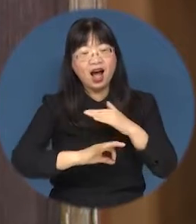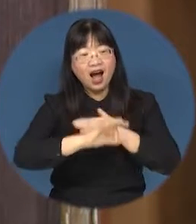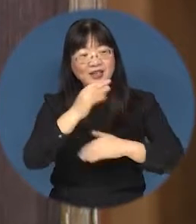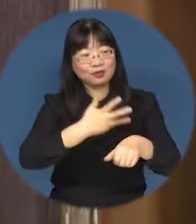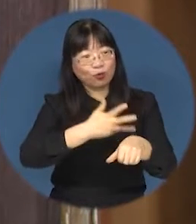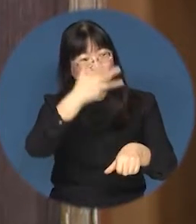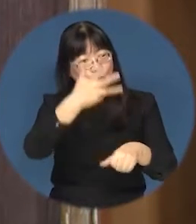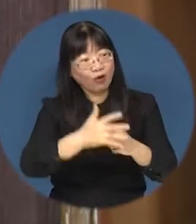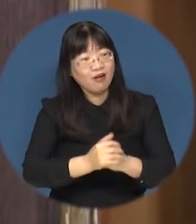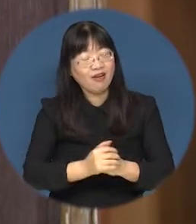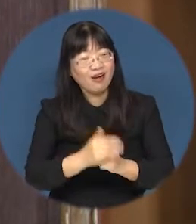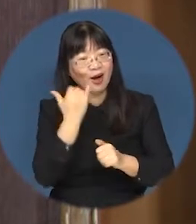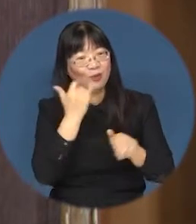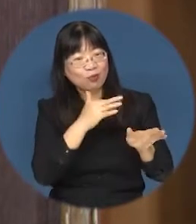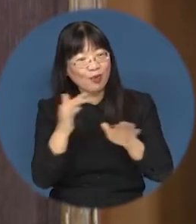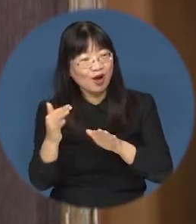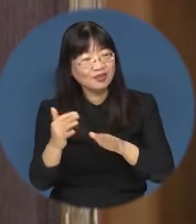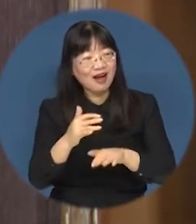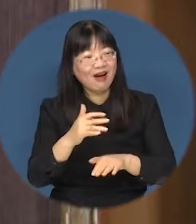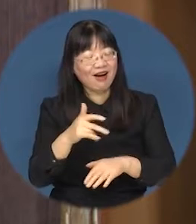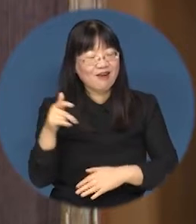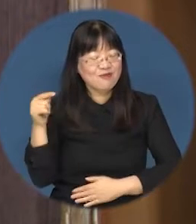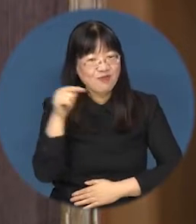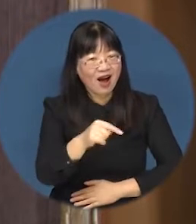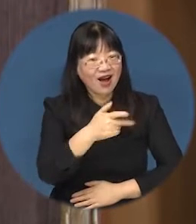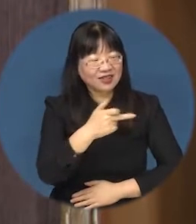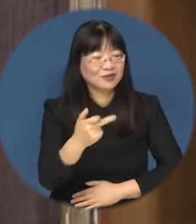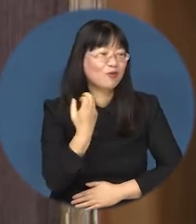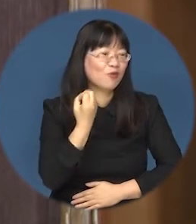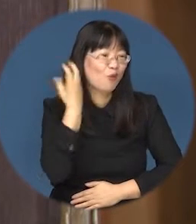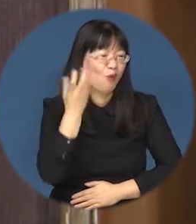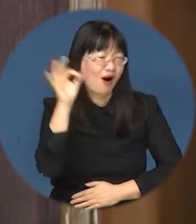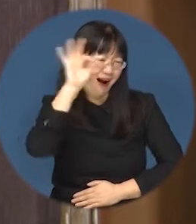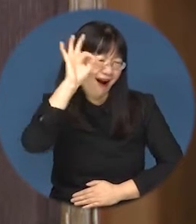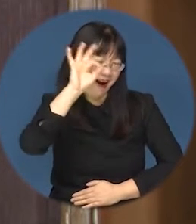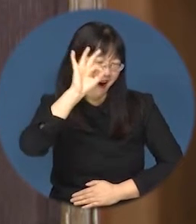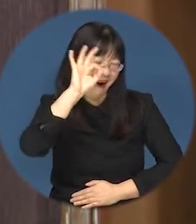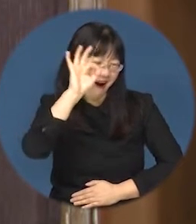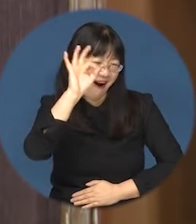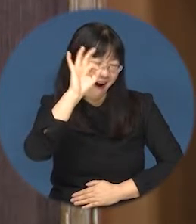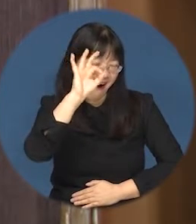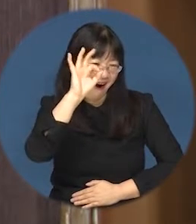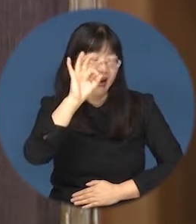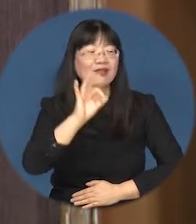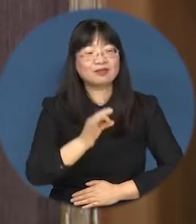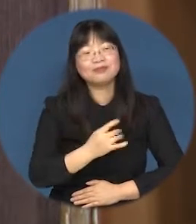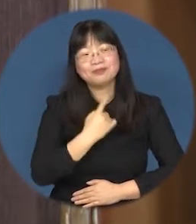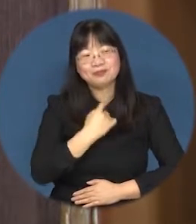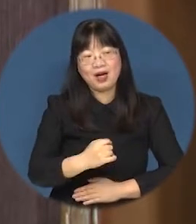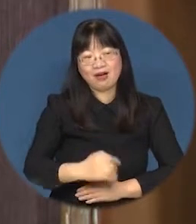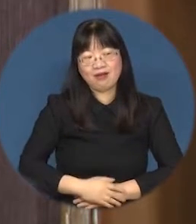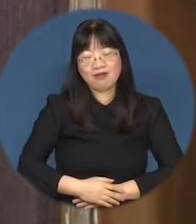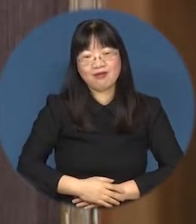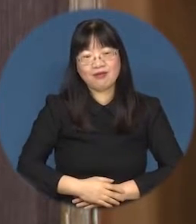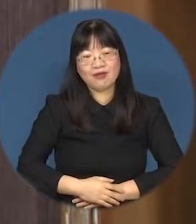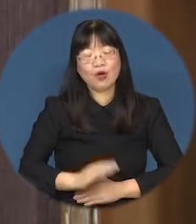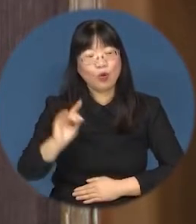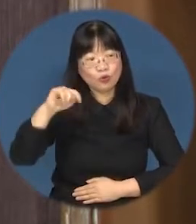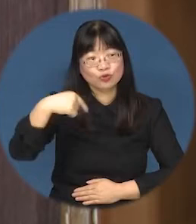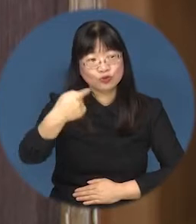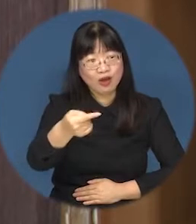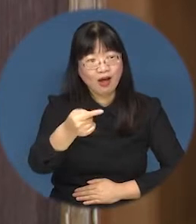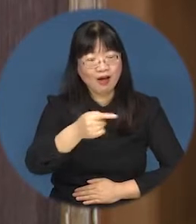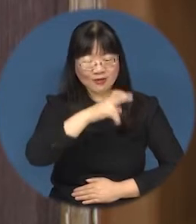8시에 바다로 나가서 큰 바다로 나가서 큰 고래를 찾거든요. 예예. 예. 큰 고래를 찾고 난 다음에 그다음에